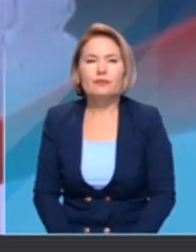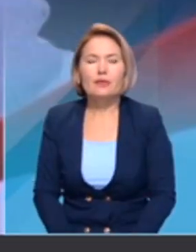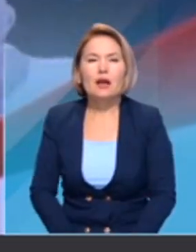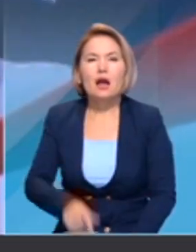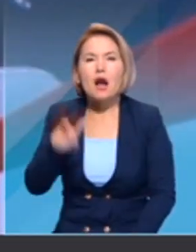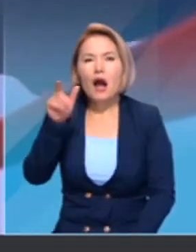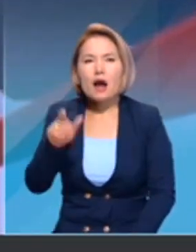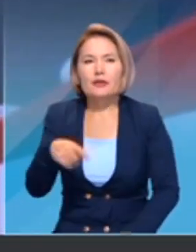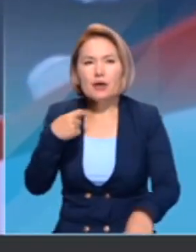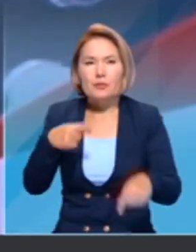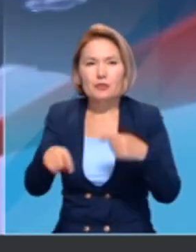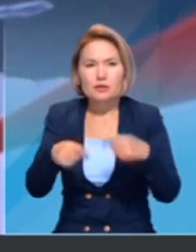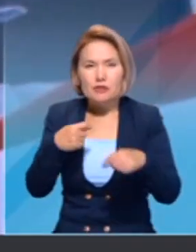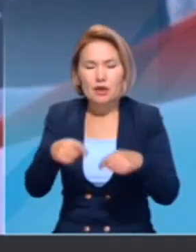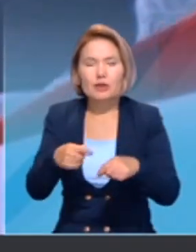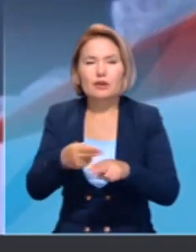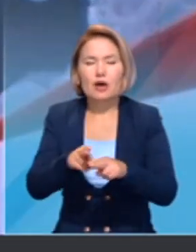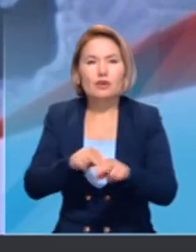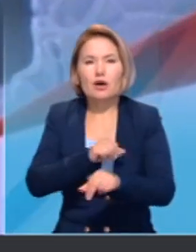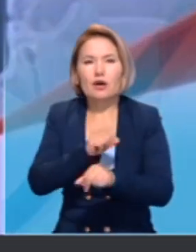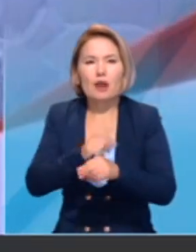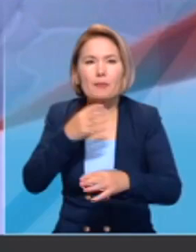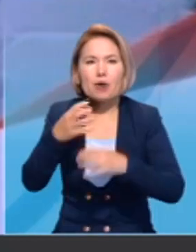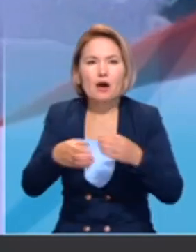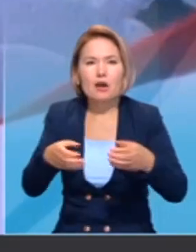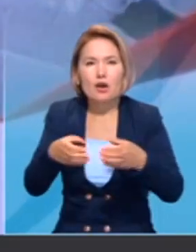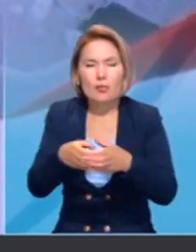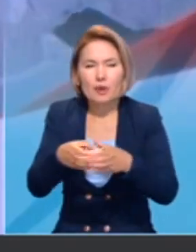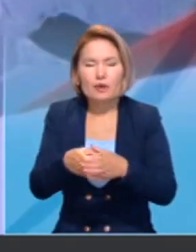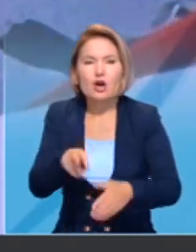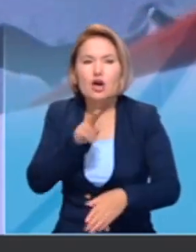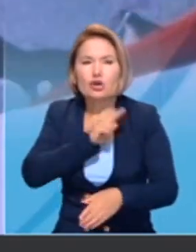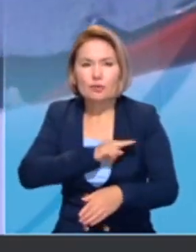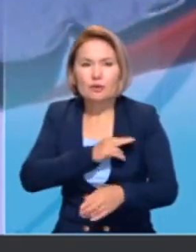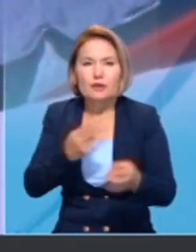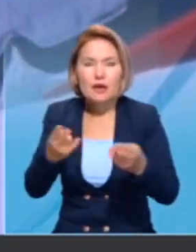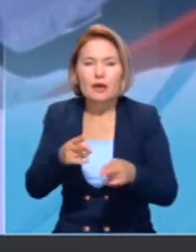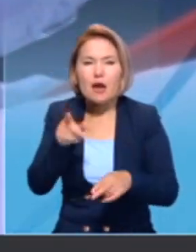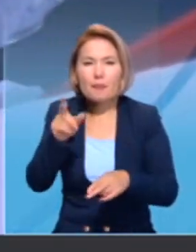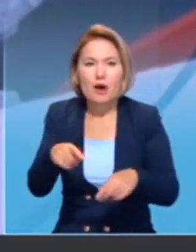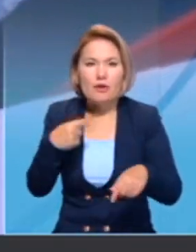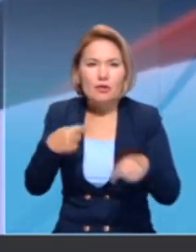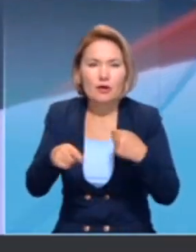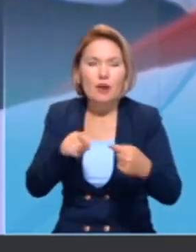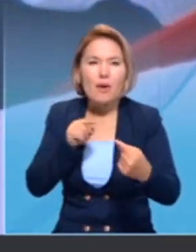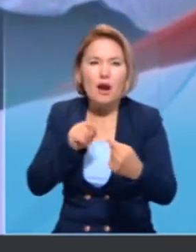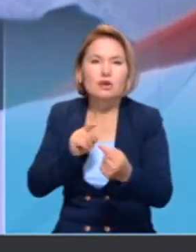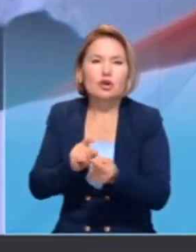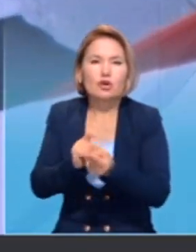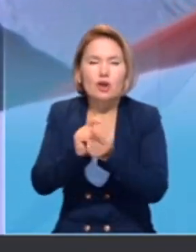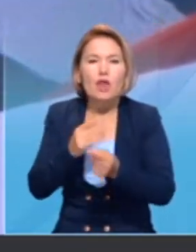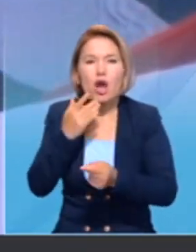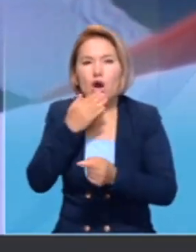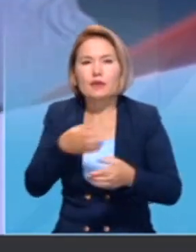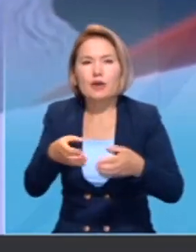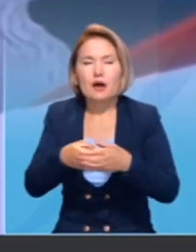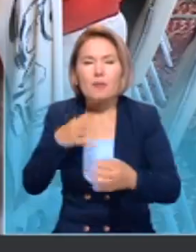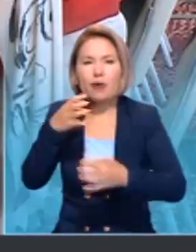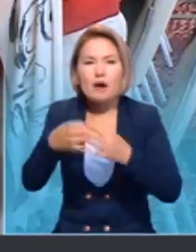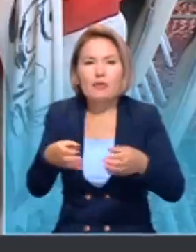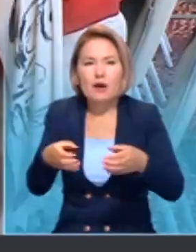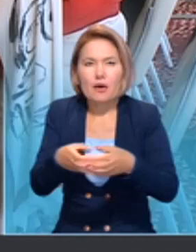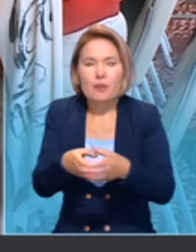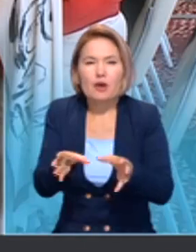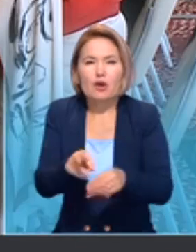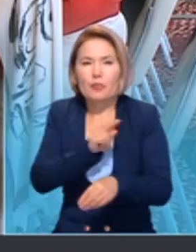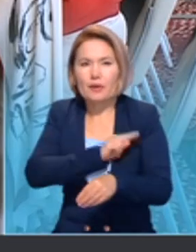Адам саудасын тыю үшін халықаралық үкіметтік емес ұйымдар нәтижелі жұмыс істеу керек. Адам саудасына қарсы күресте ұлттық және халықаралық